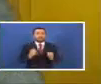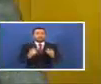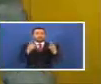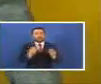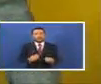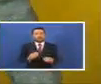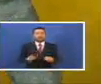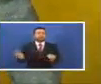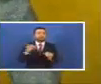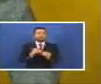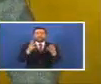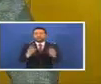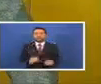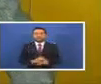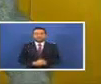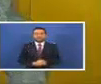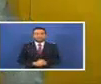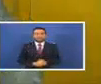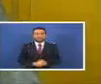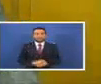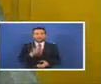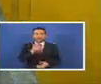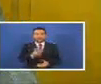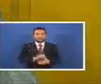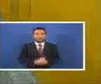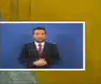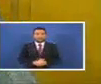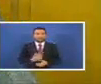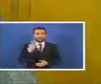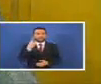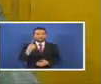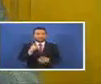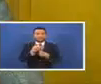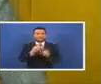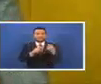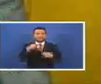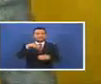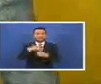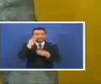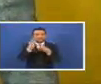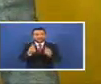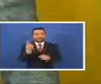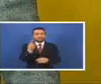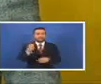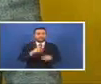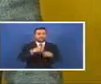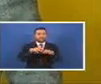hamasetle bezenmiş olabilir. Fakat bir çiğ tarafı vardır. Bunun ayırt